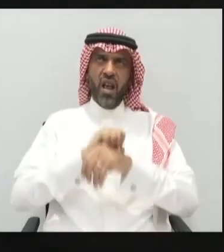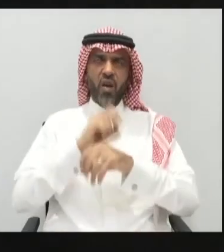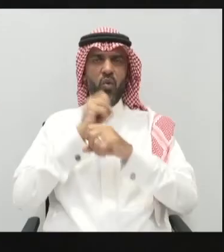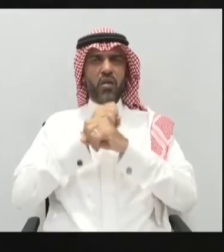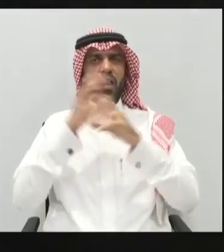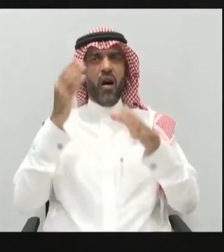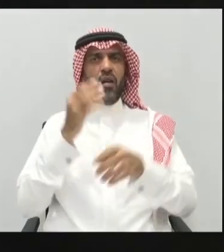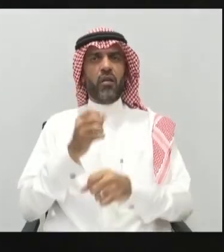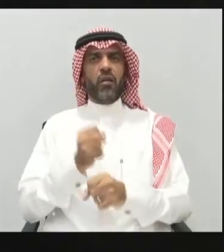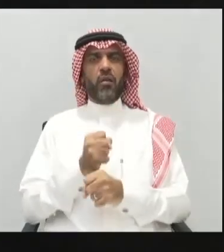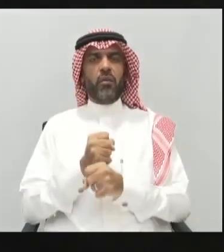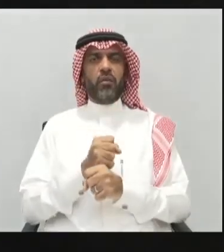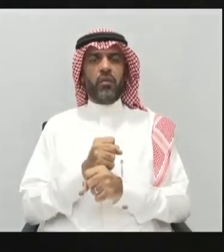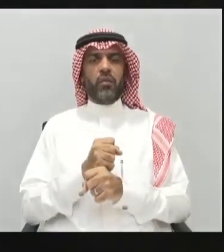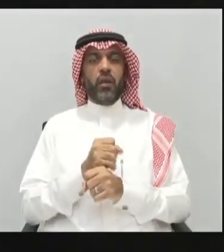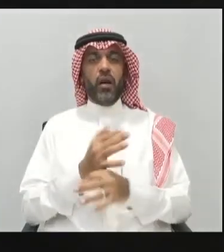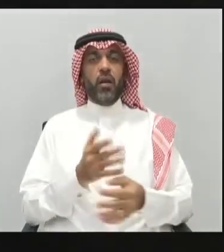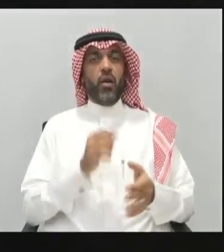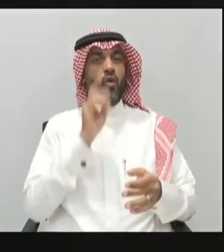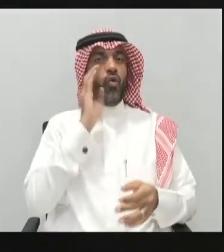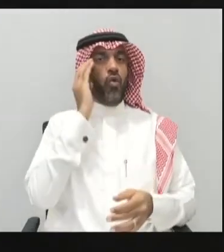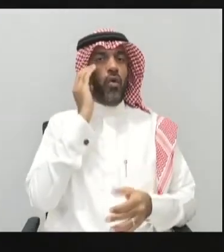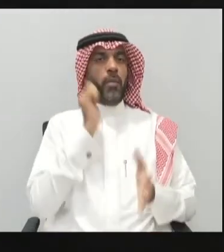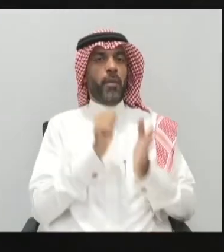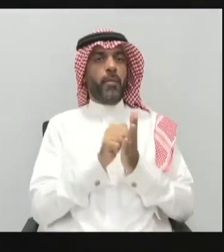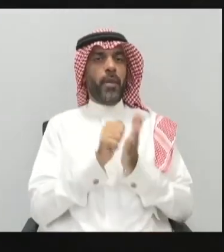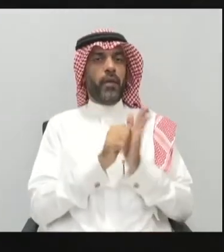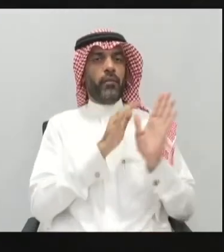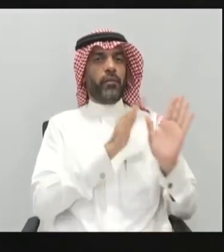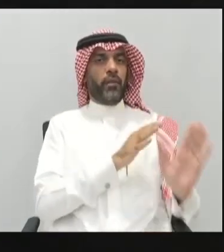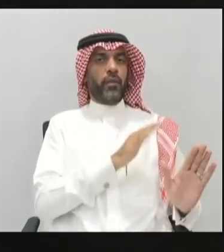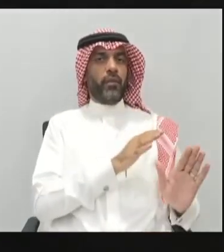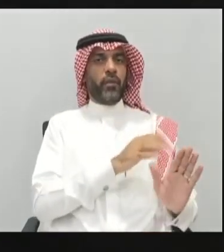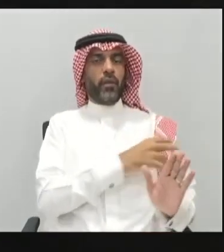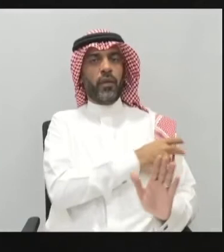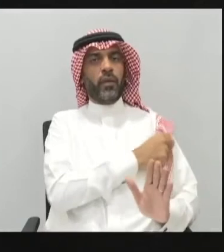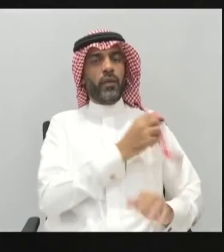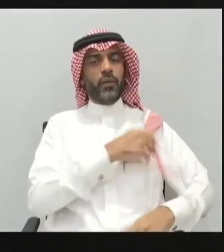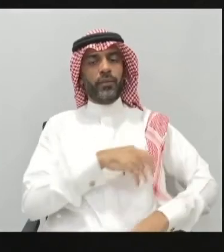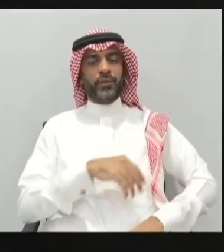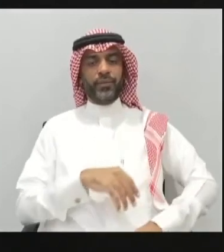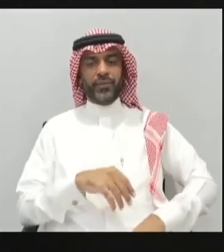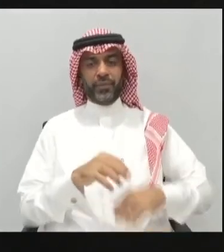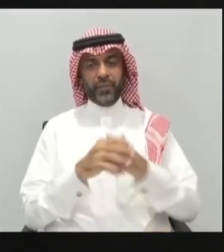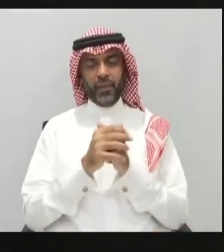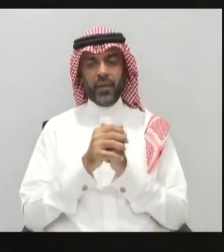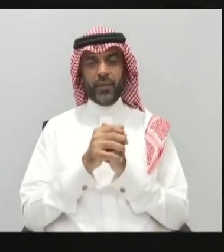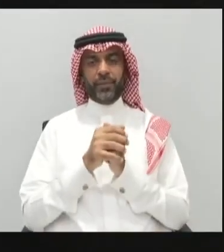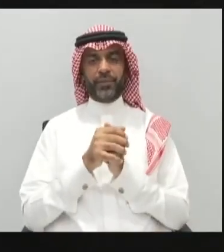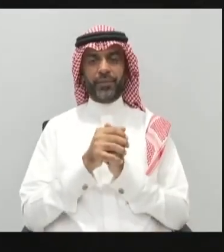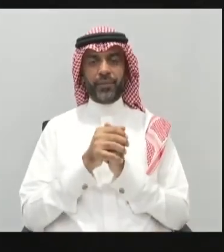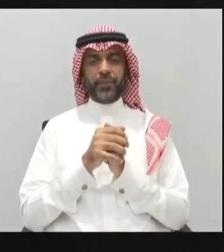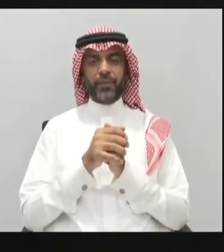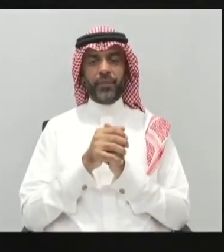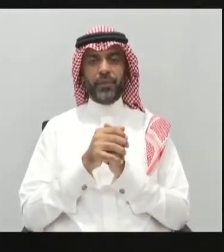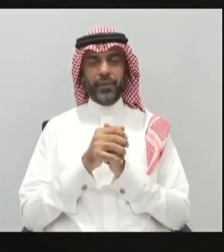والمراه لها ادوار اخرى داخل المنزل وايضا الرجل له ادوار لكن في الغالب تكون له ادوار خارج المنزل في